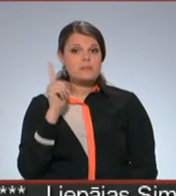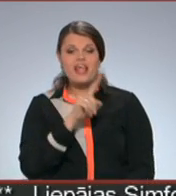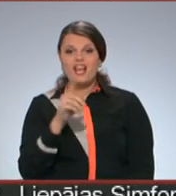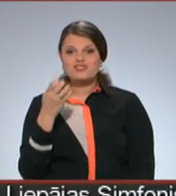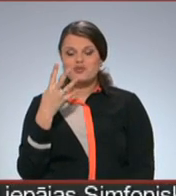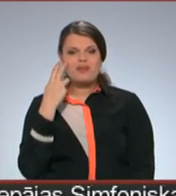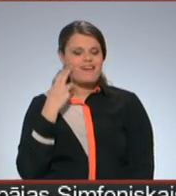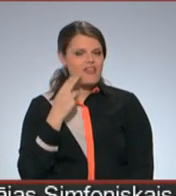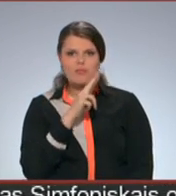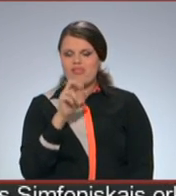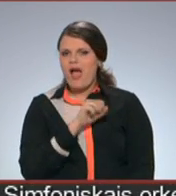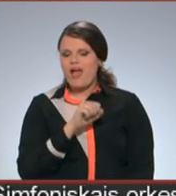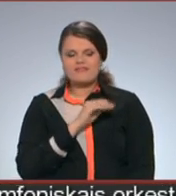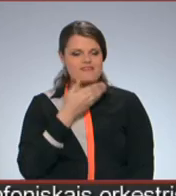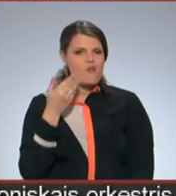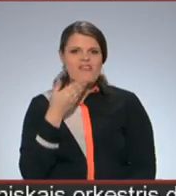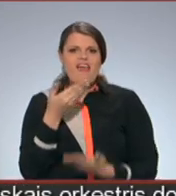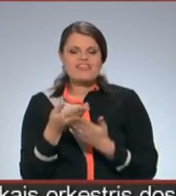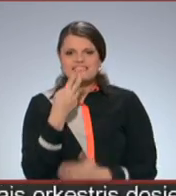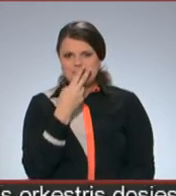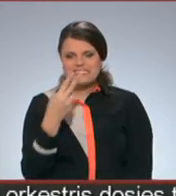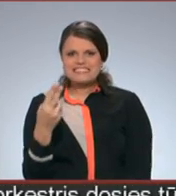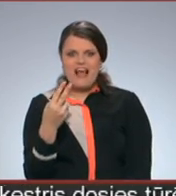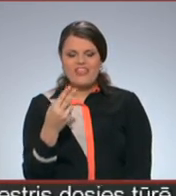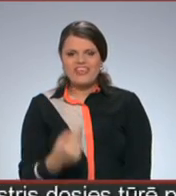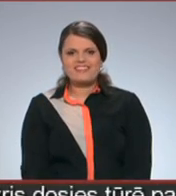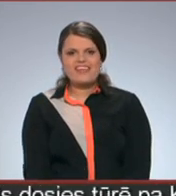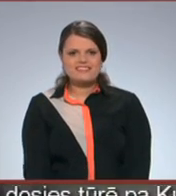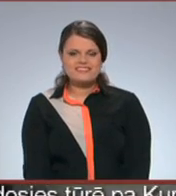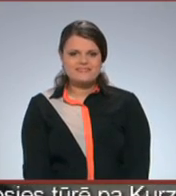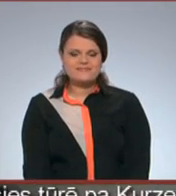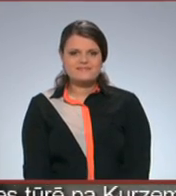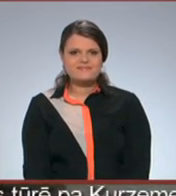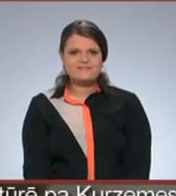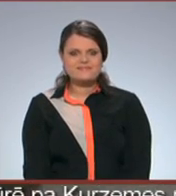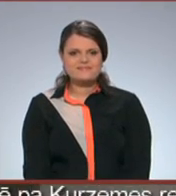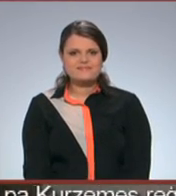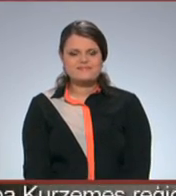nav ieteicams. Ar aktieriem tikās žurnāliste Ilze Strenga.